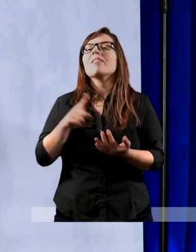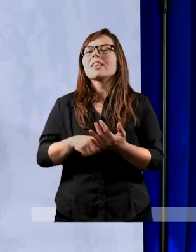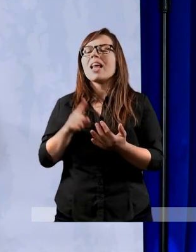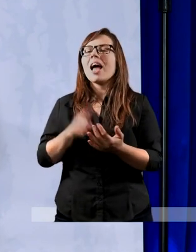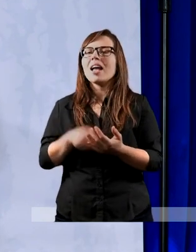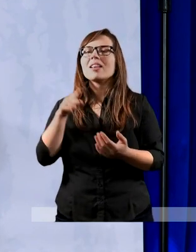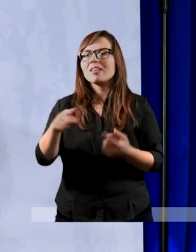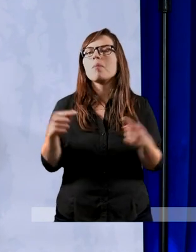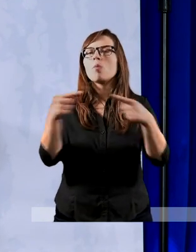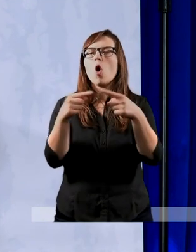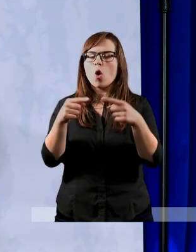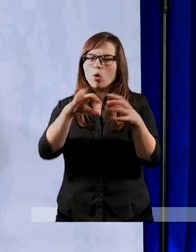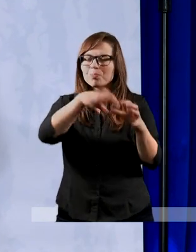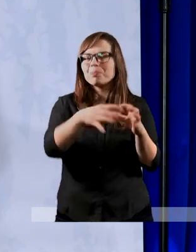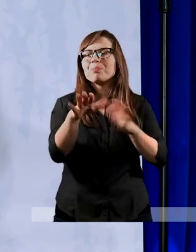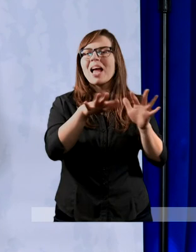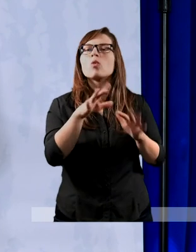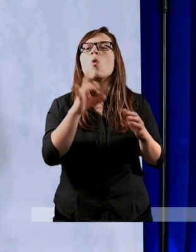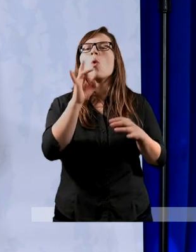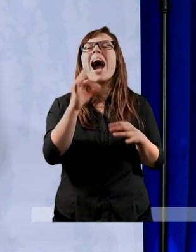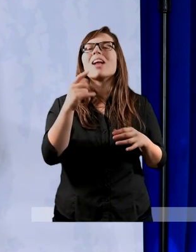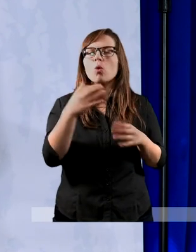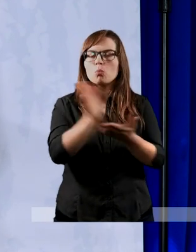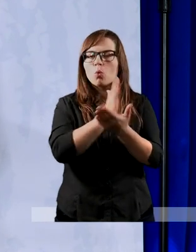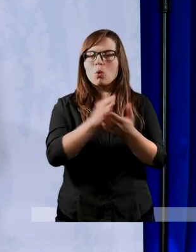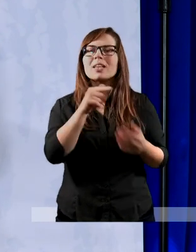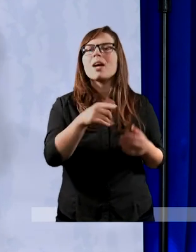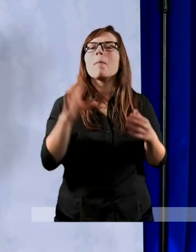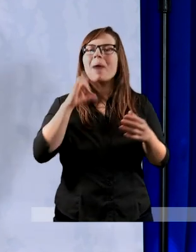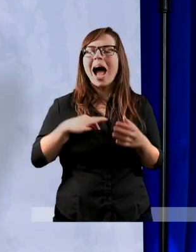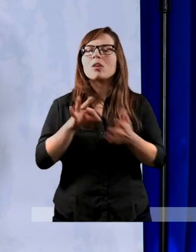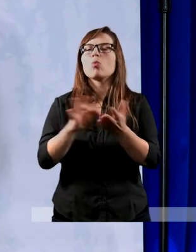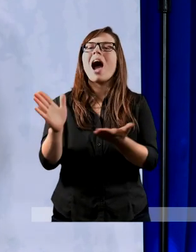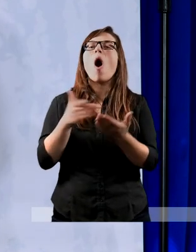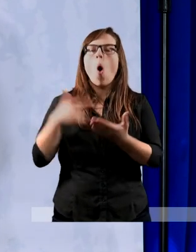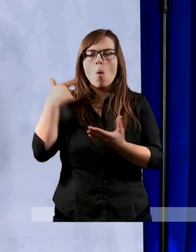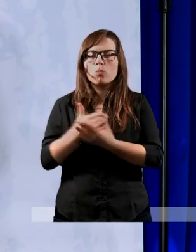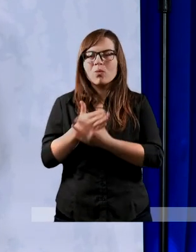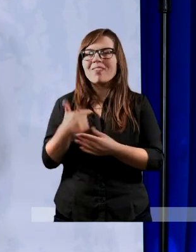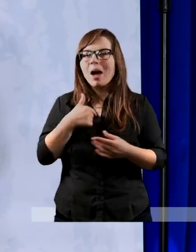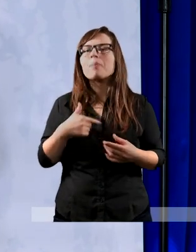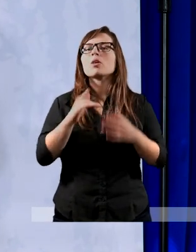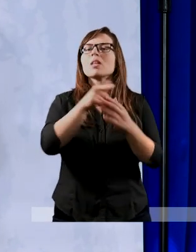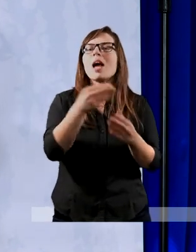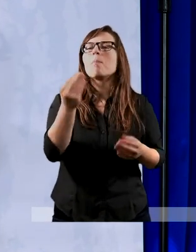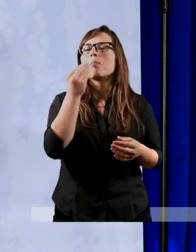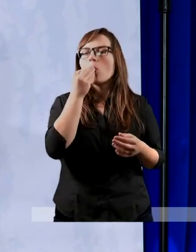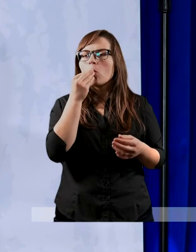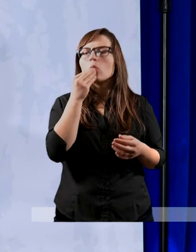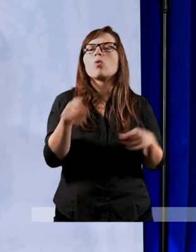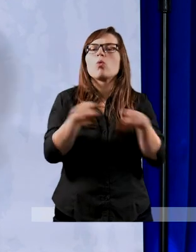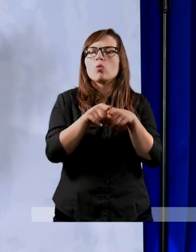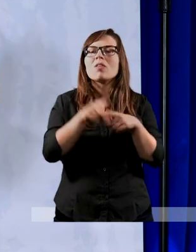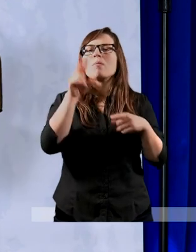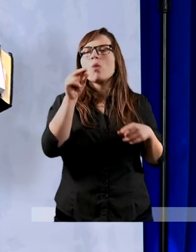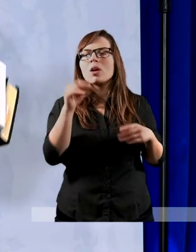Wtedy w tym kąciku gastronomicznym poprosiłem, żeby pani, która obsługiwała te posiłki,